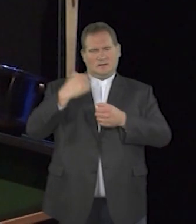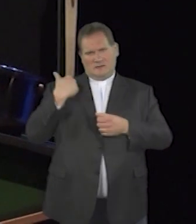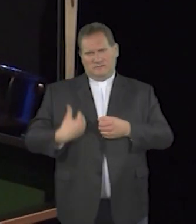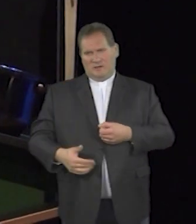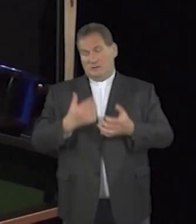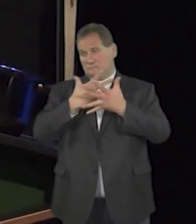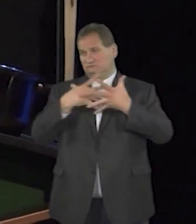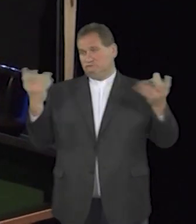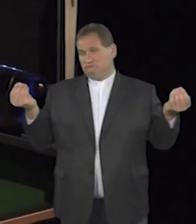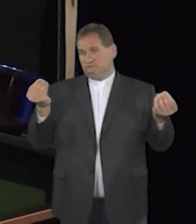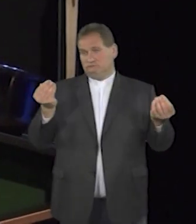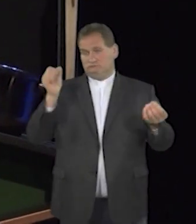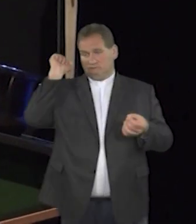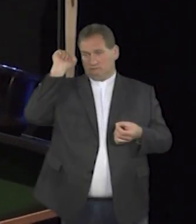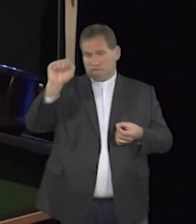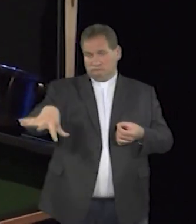jak kamień w wodę.